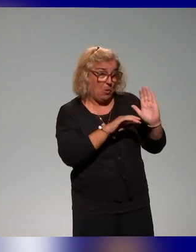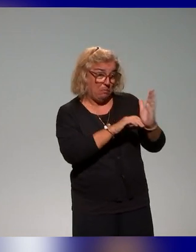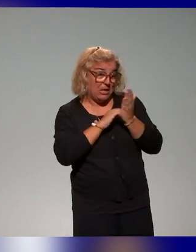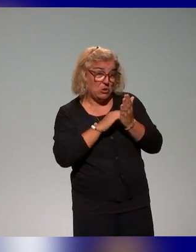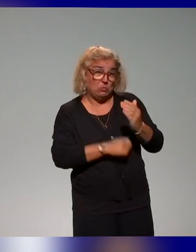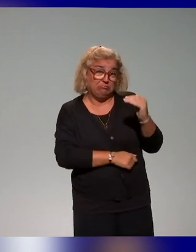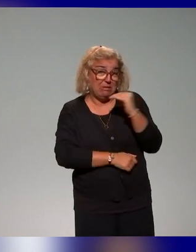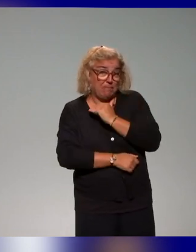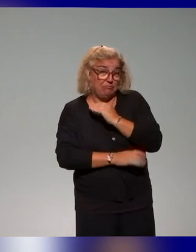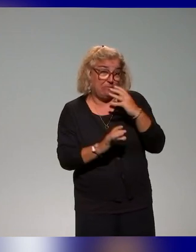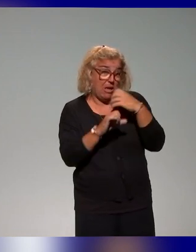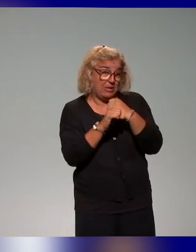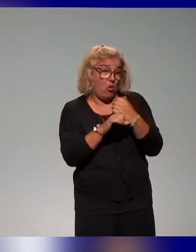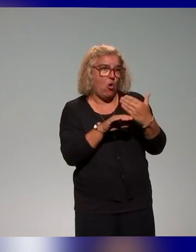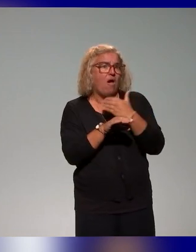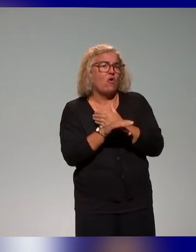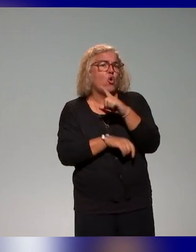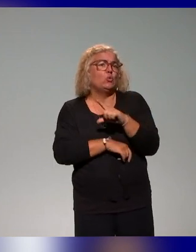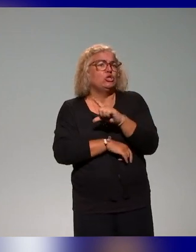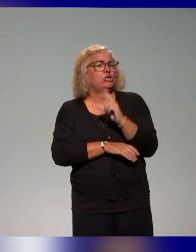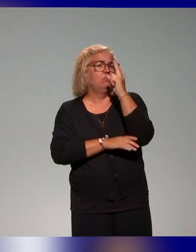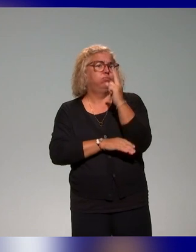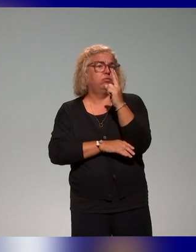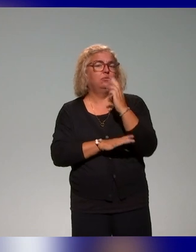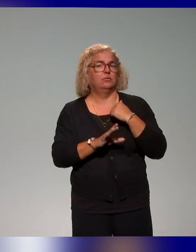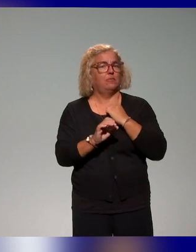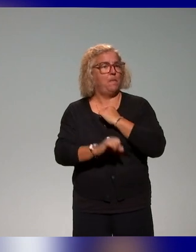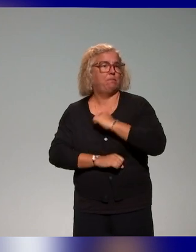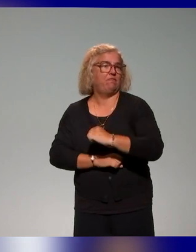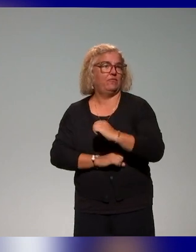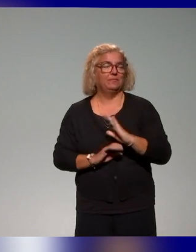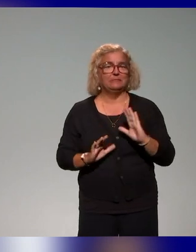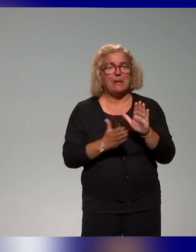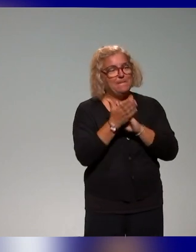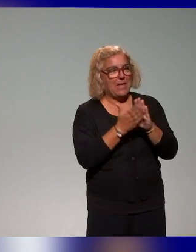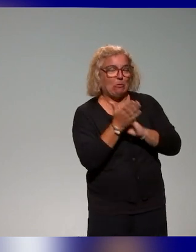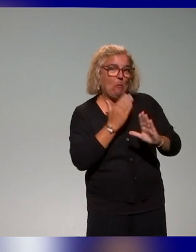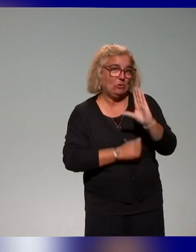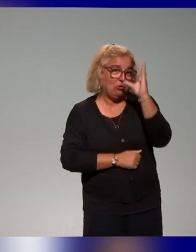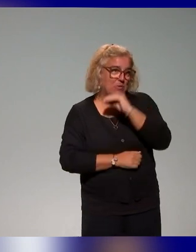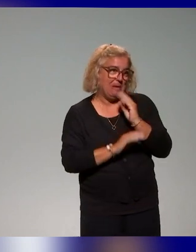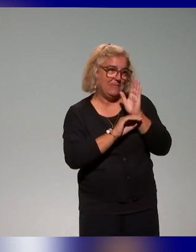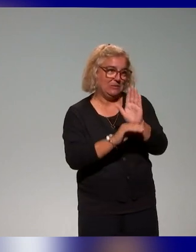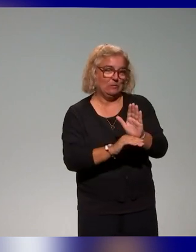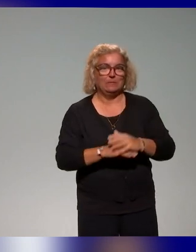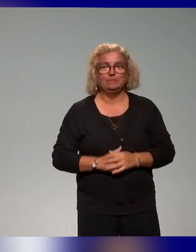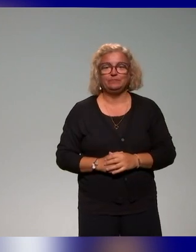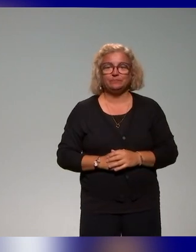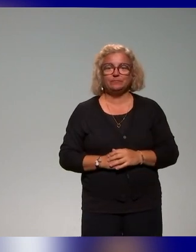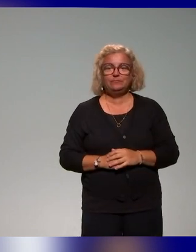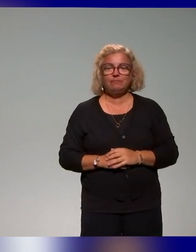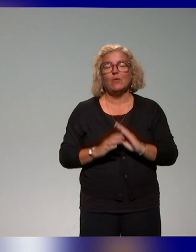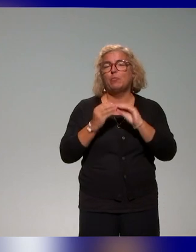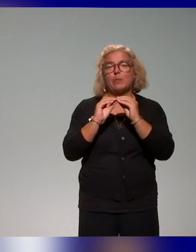très brièvement avant que Luigi ne démarre et que je ne puisse plus l'arrêter. Encore toutes mes excuses, Aymeric, pour cet oubli. Oui,